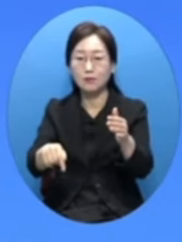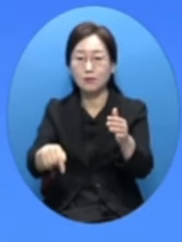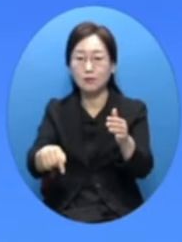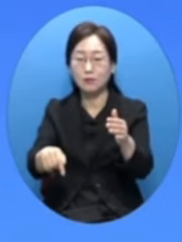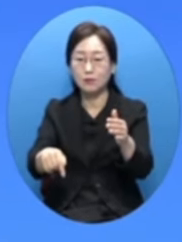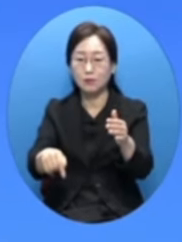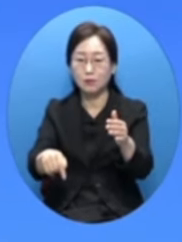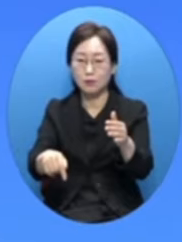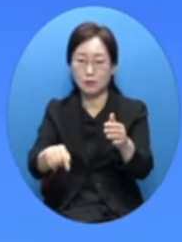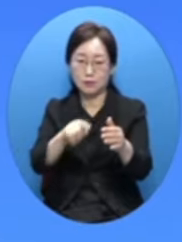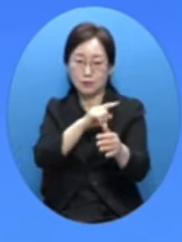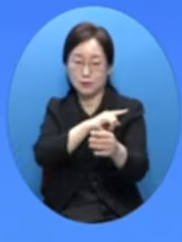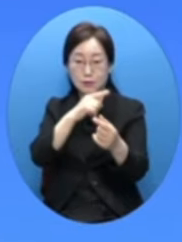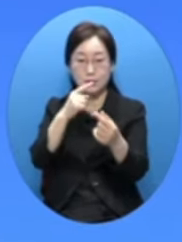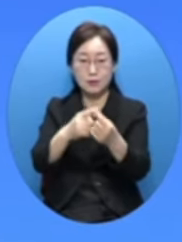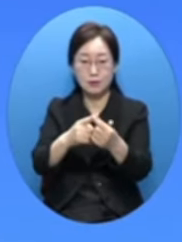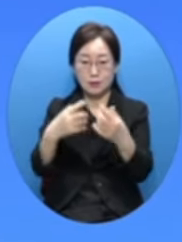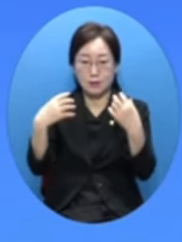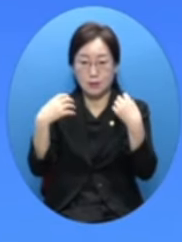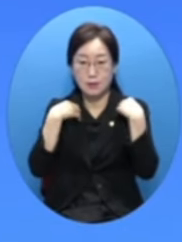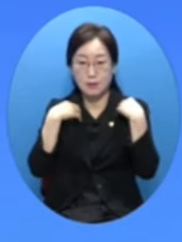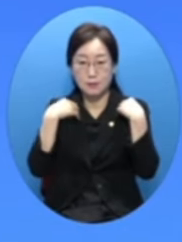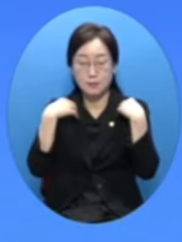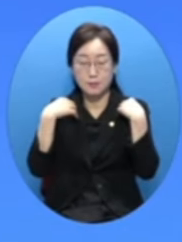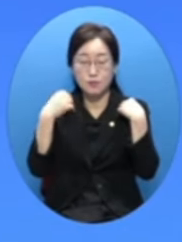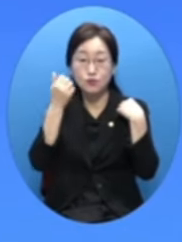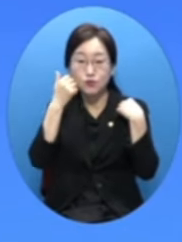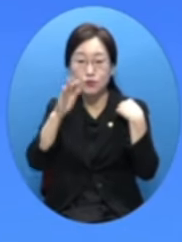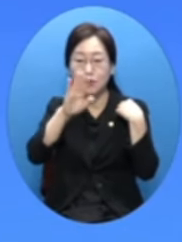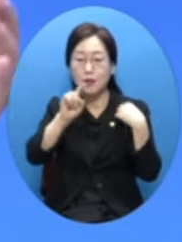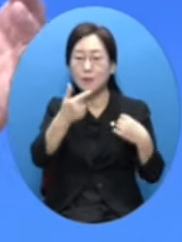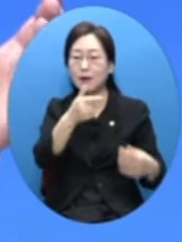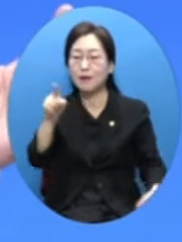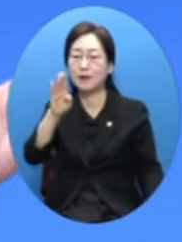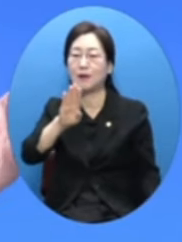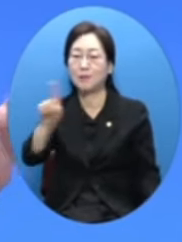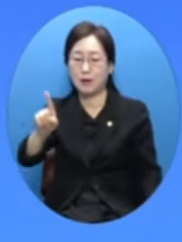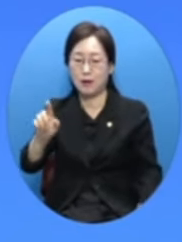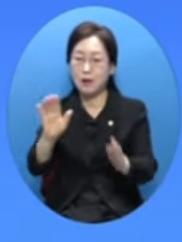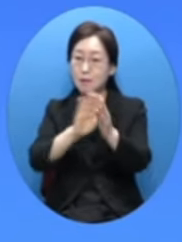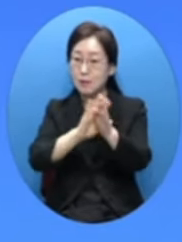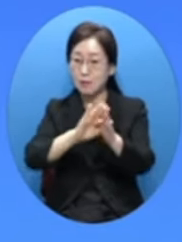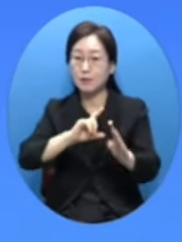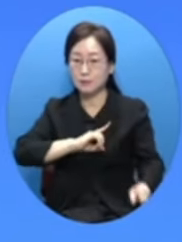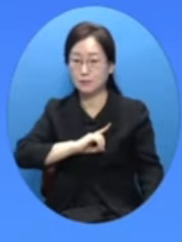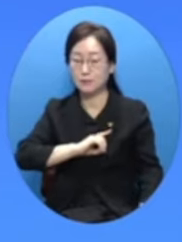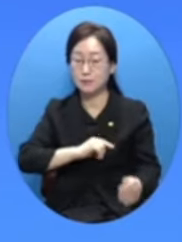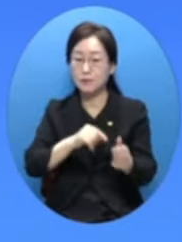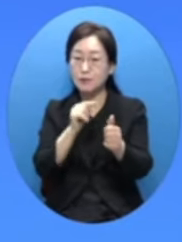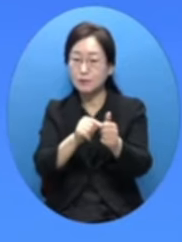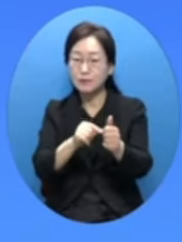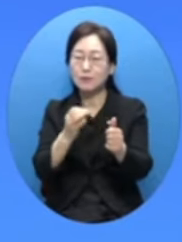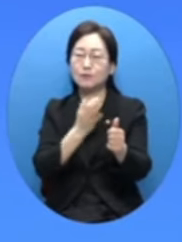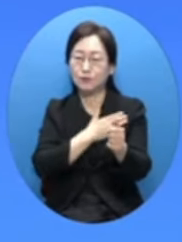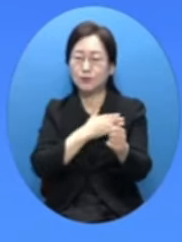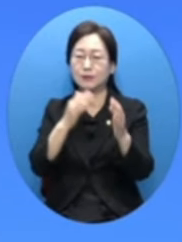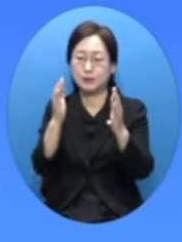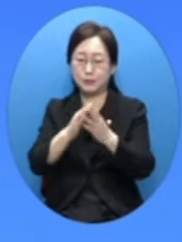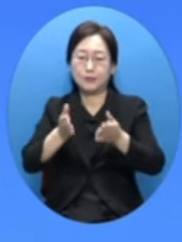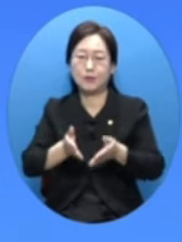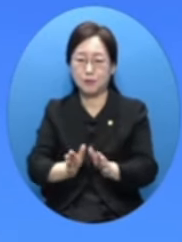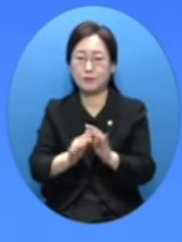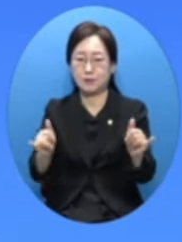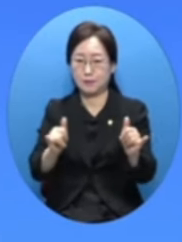수석 담임 목사 같은 역할을 하는 분이 바나바입니다. 바나바는 아주 부유한 가문인데 성경을